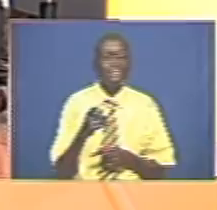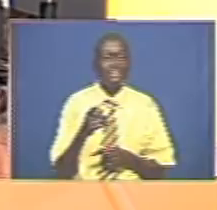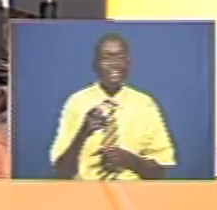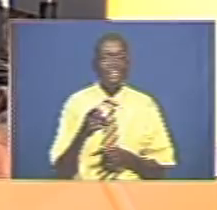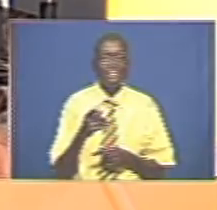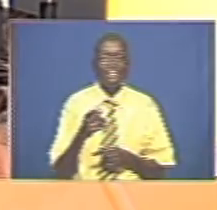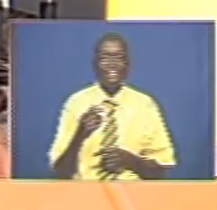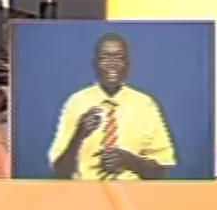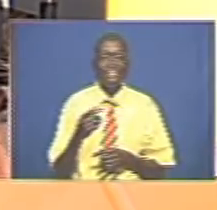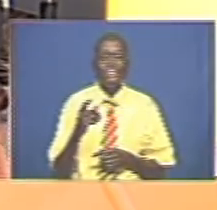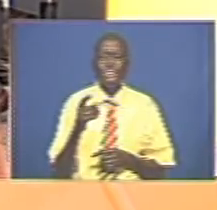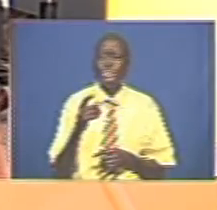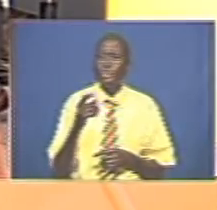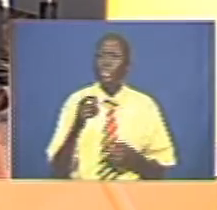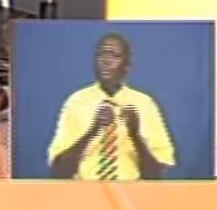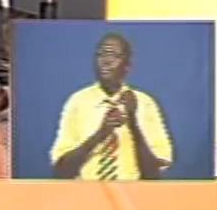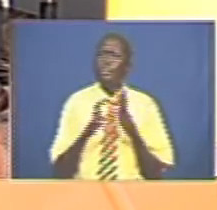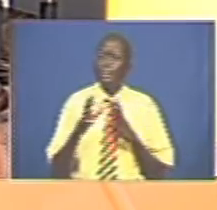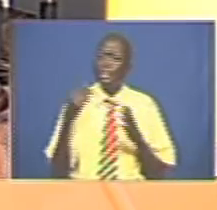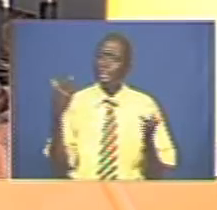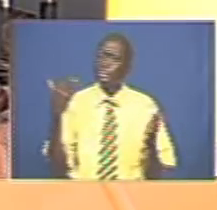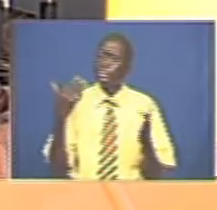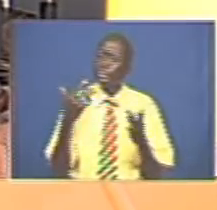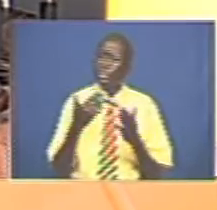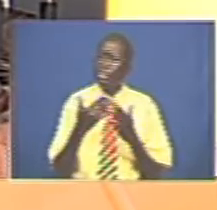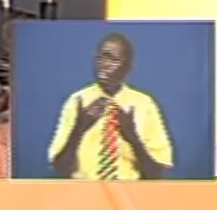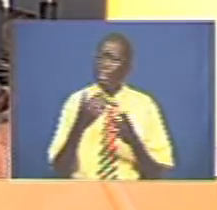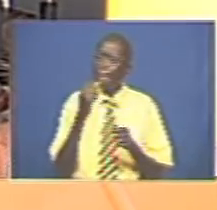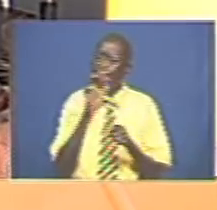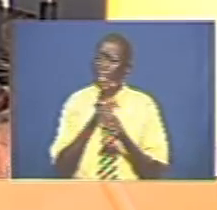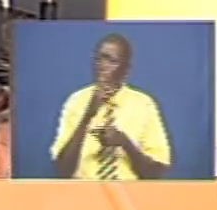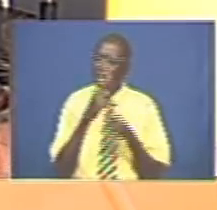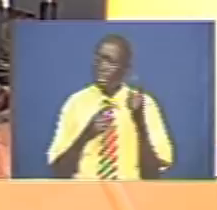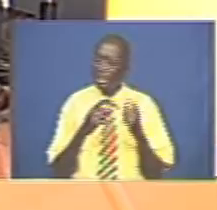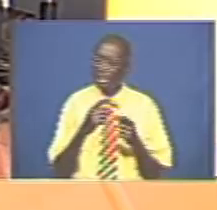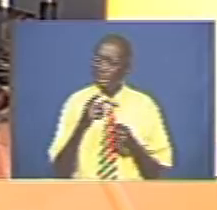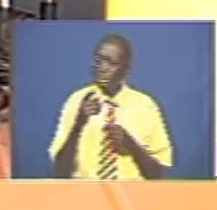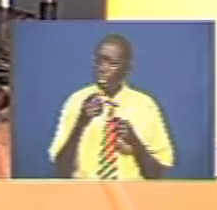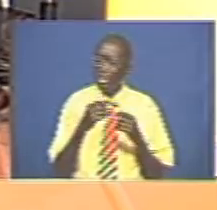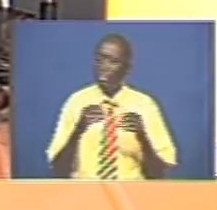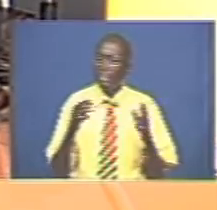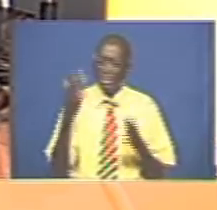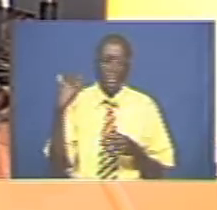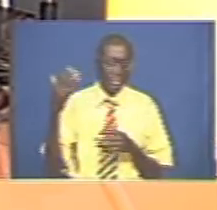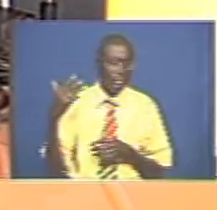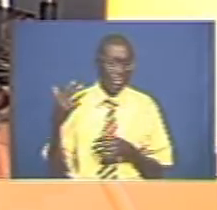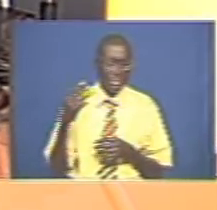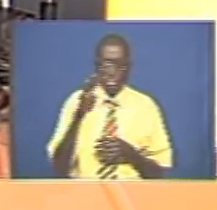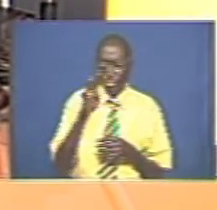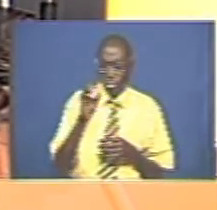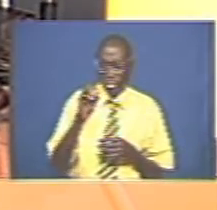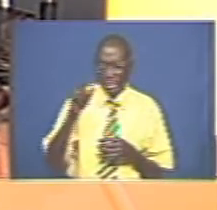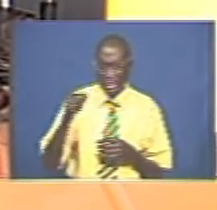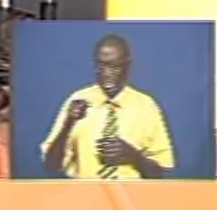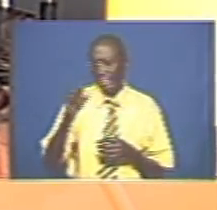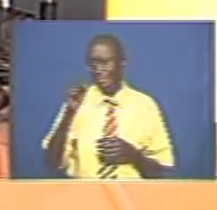Umekuwa nyuma ya mikrofoni for a while sasa. Kwa sasa. Ndiyo. Je, unadhani miaka ya 40,